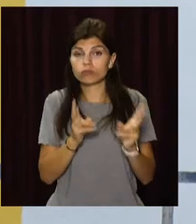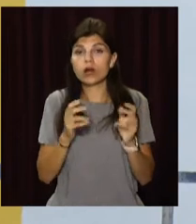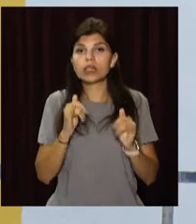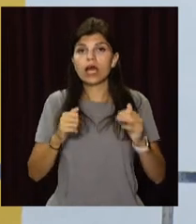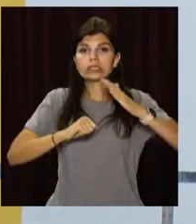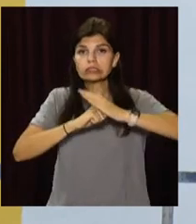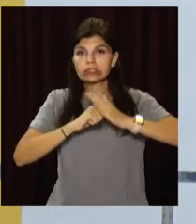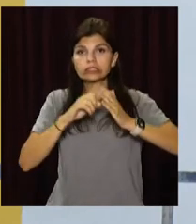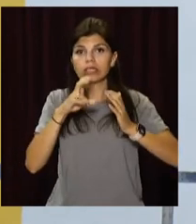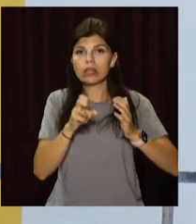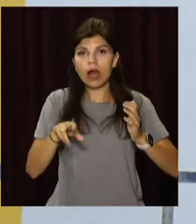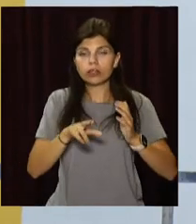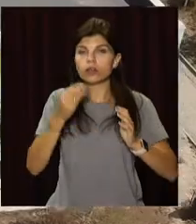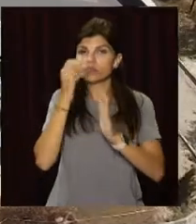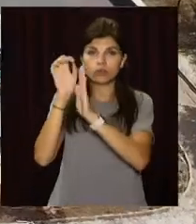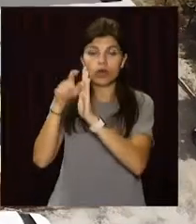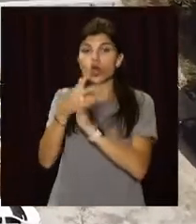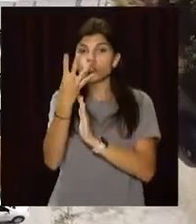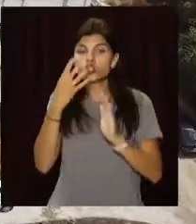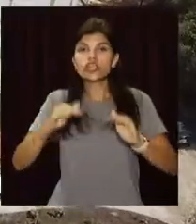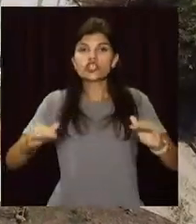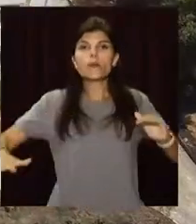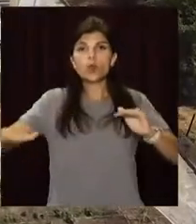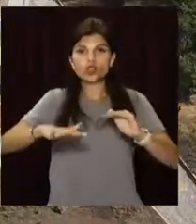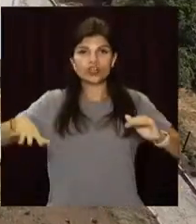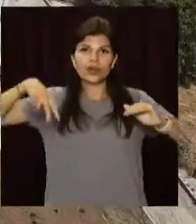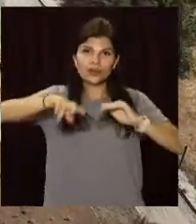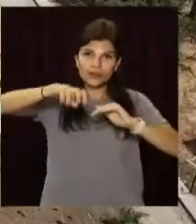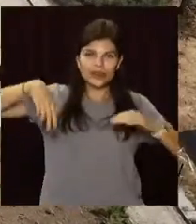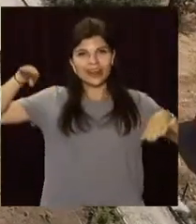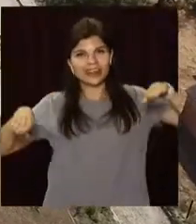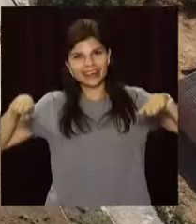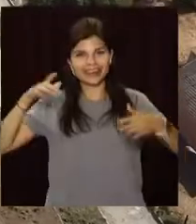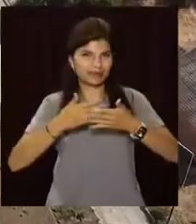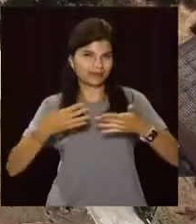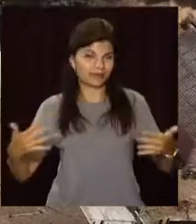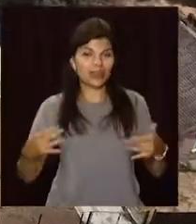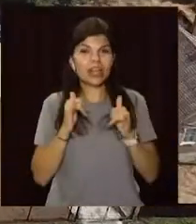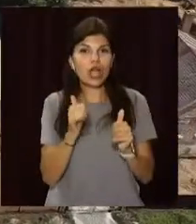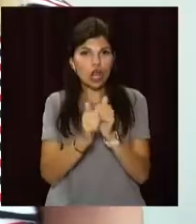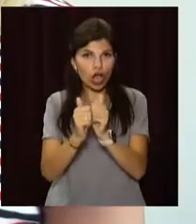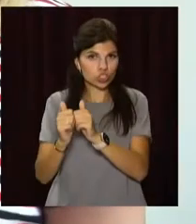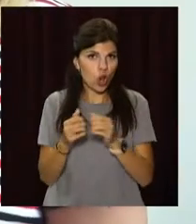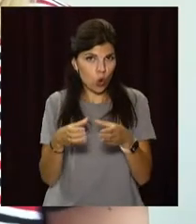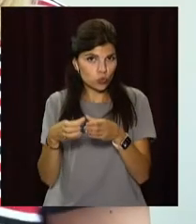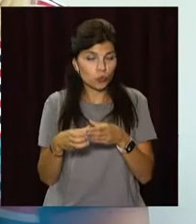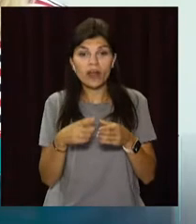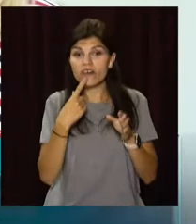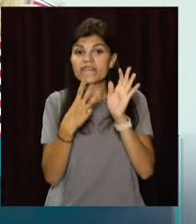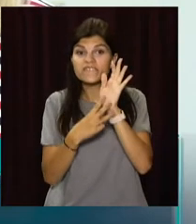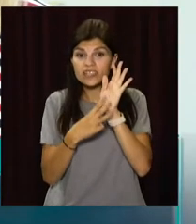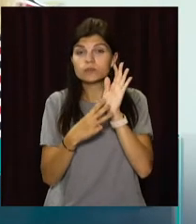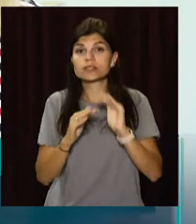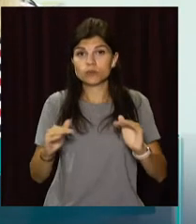зберігання продуктів. На дворі облаштують 4 дитячі майданчики для кожної групи. 80 малюків зможуть ходити